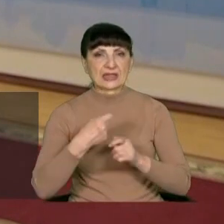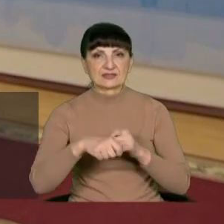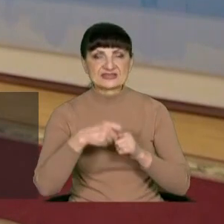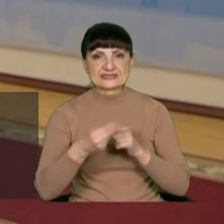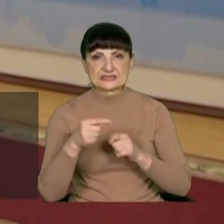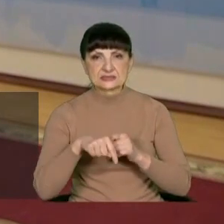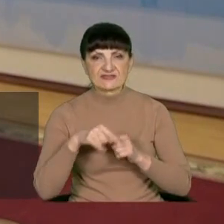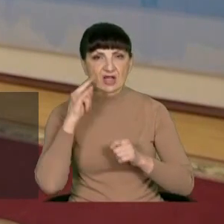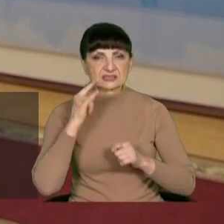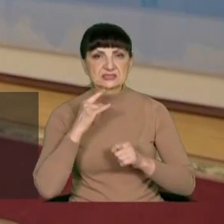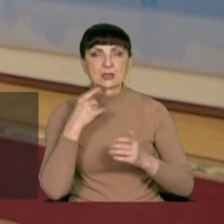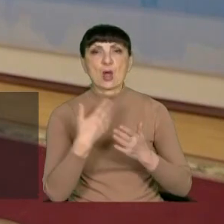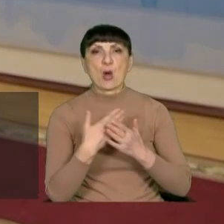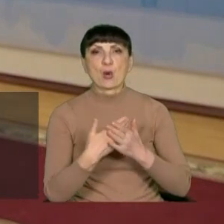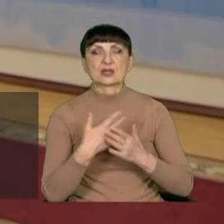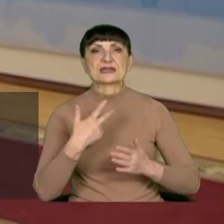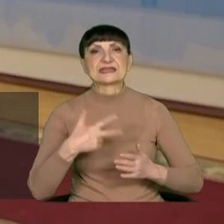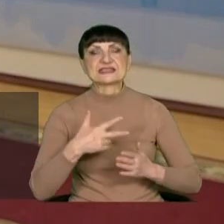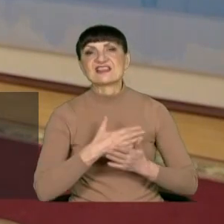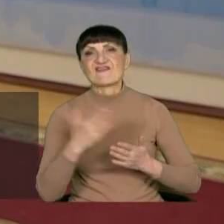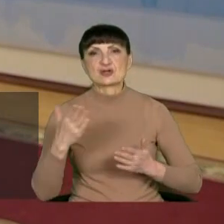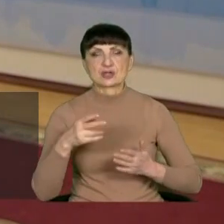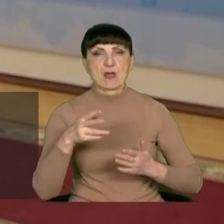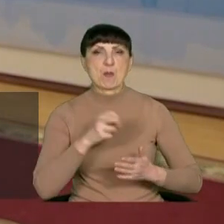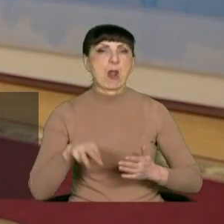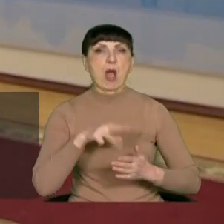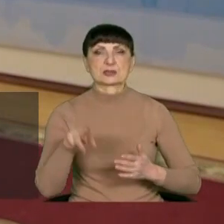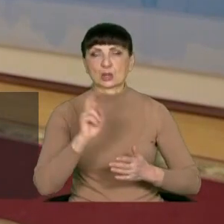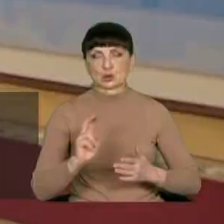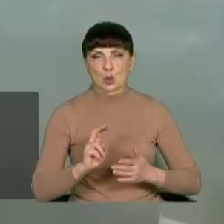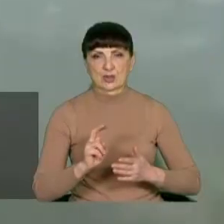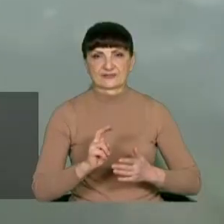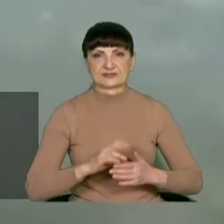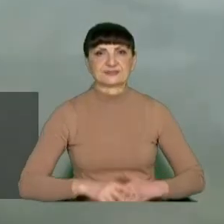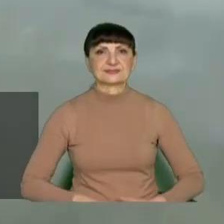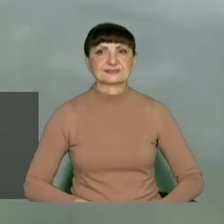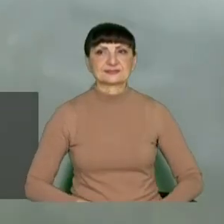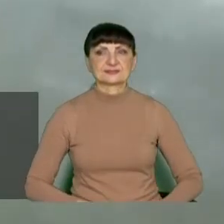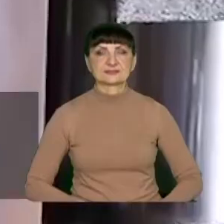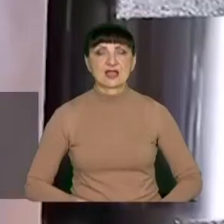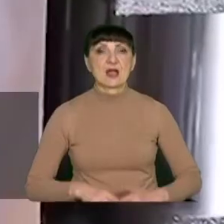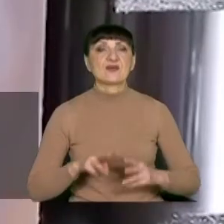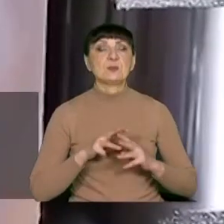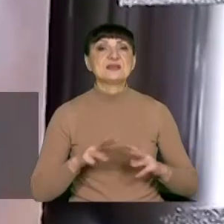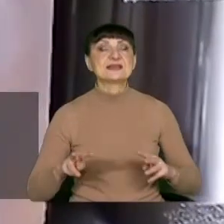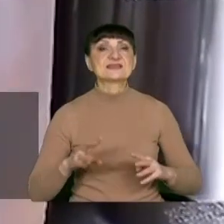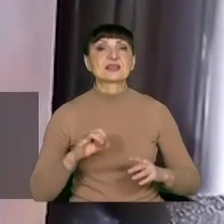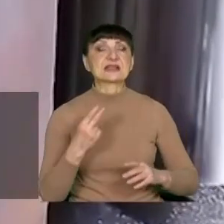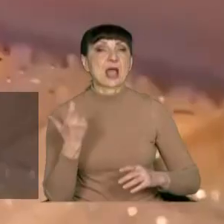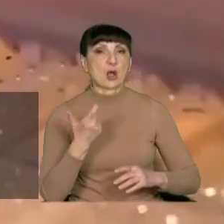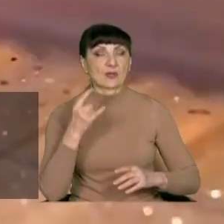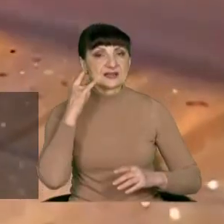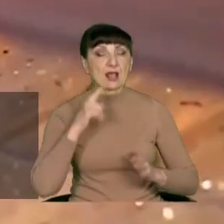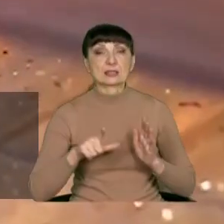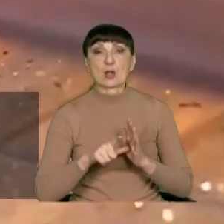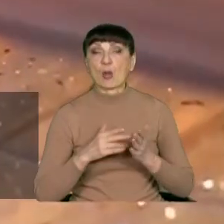инвестиций около 30 и выше миллиардов долларов США. Как отмечает Минэкономики, казахстанская